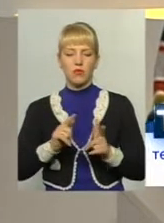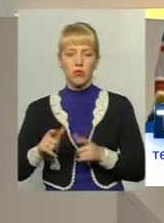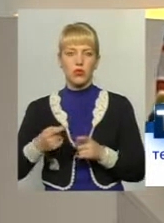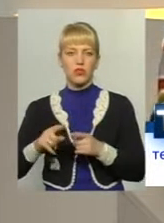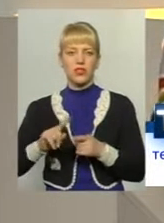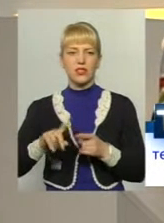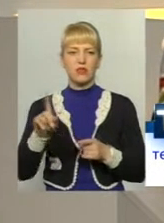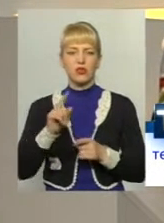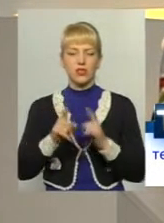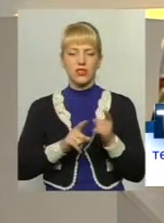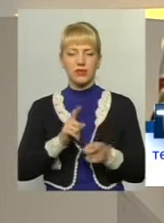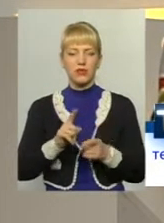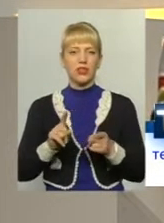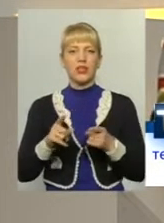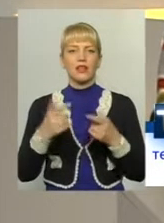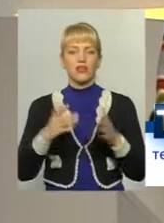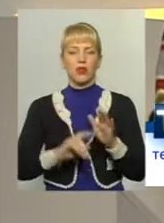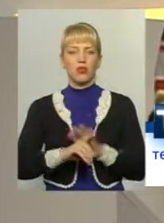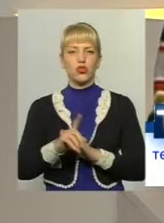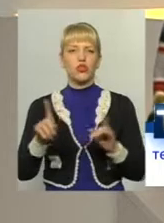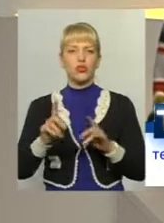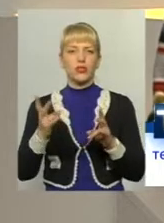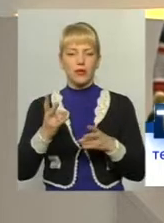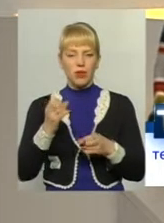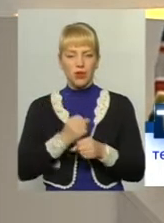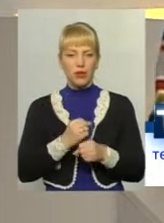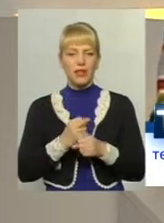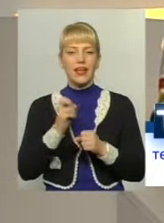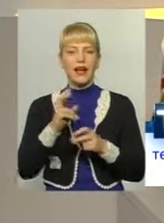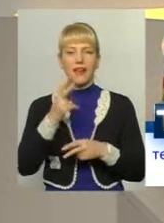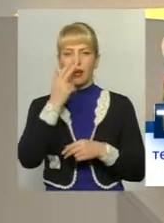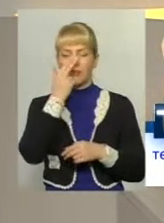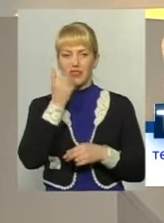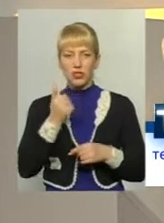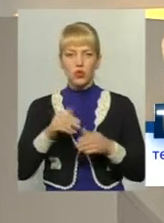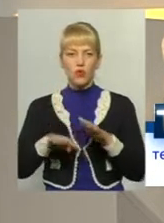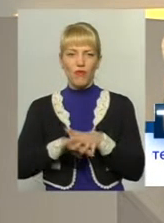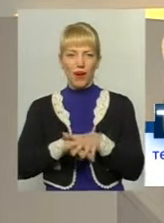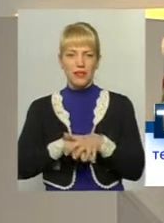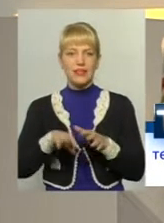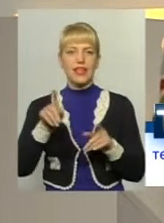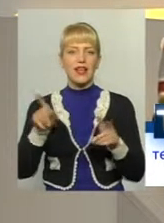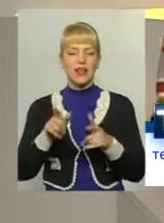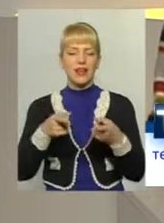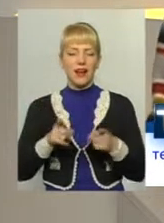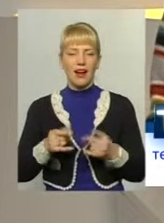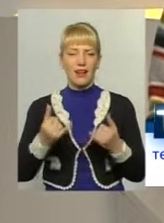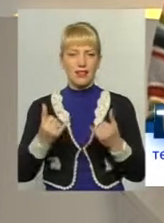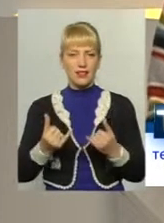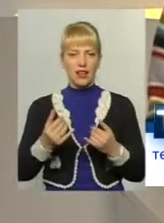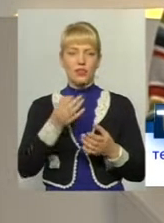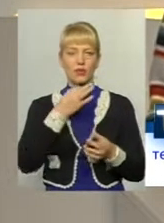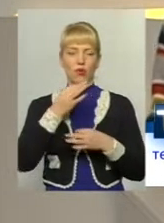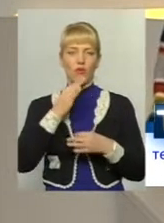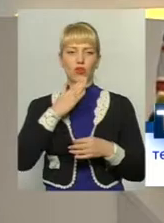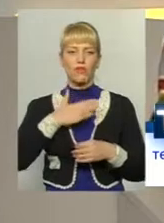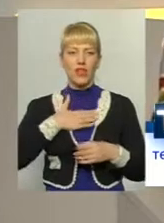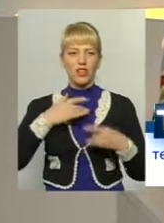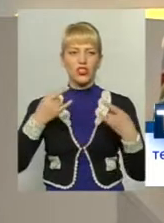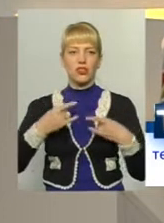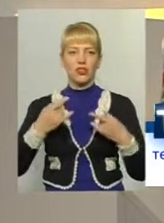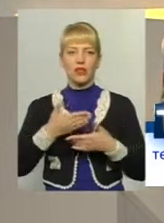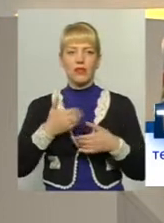почалися і що робити щось треба. А от як пристосуватись і які реалії зараз, поговоримо сьогодні у нашій студії. Ми працюємо для